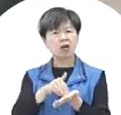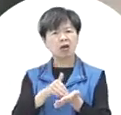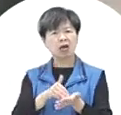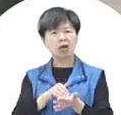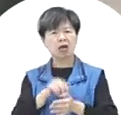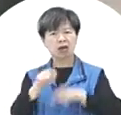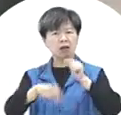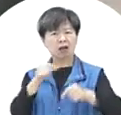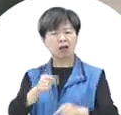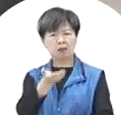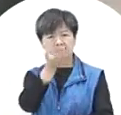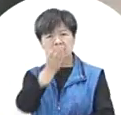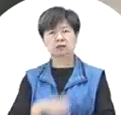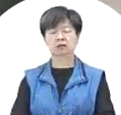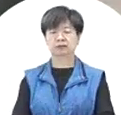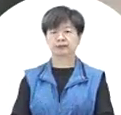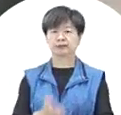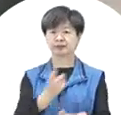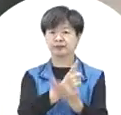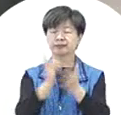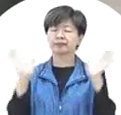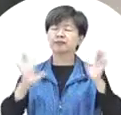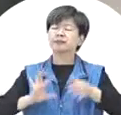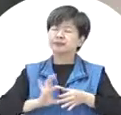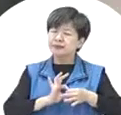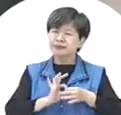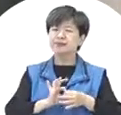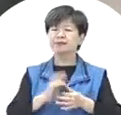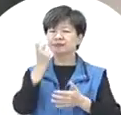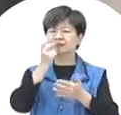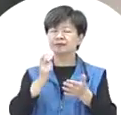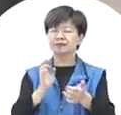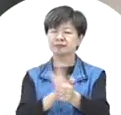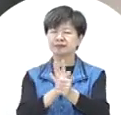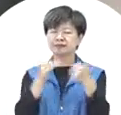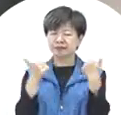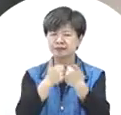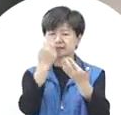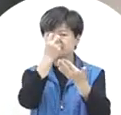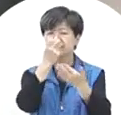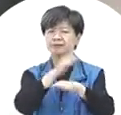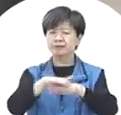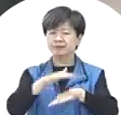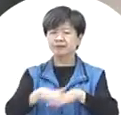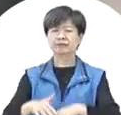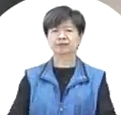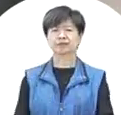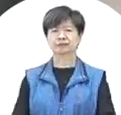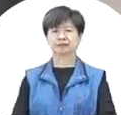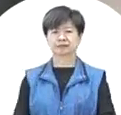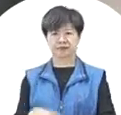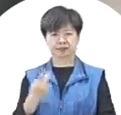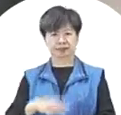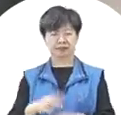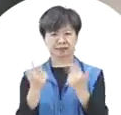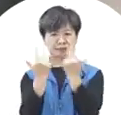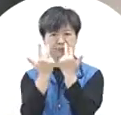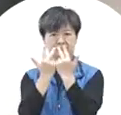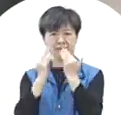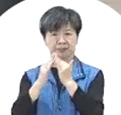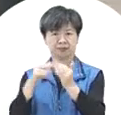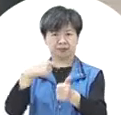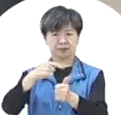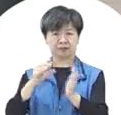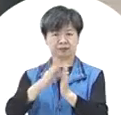们每一个孩子我们都很关心，一定会来用健辅会 来 协助。 我还要再讲一件事情， 好吗？ 新北市的教育局长还曾